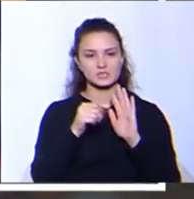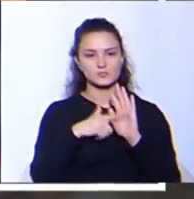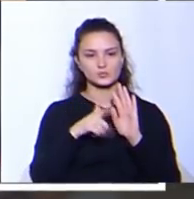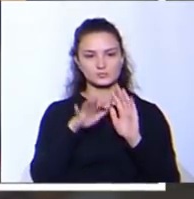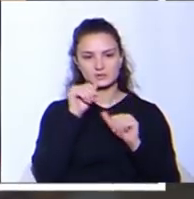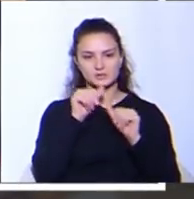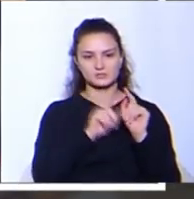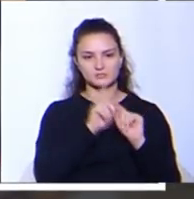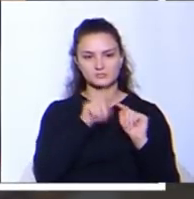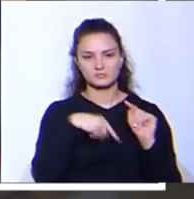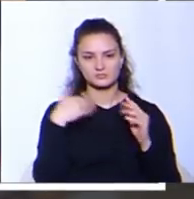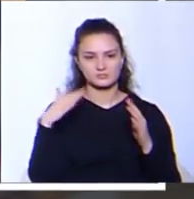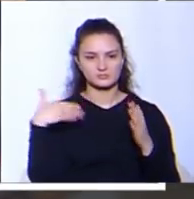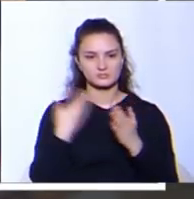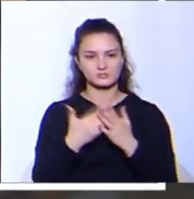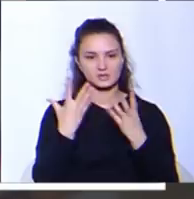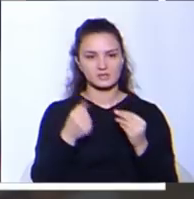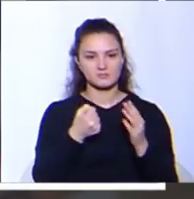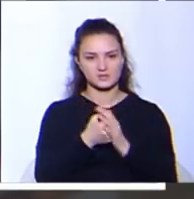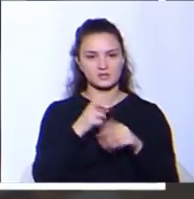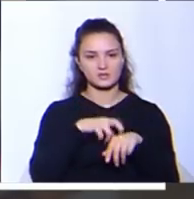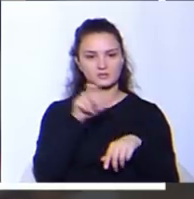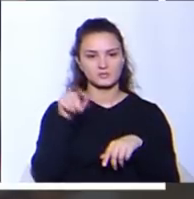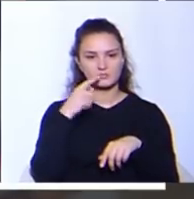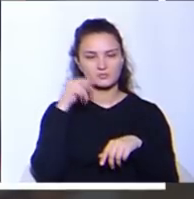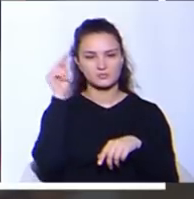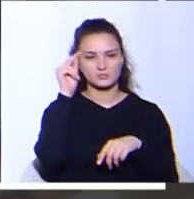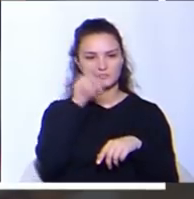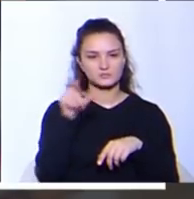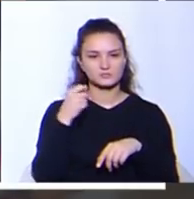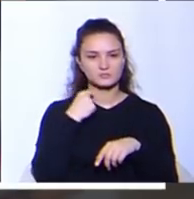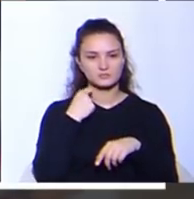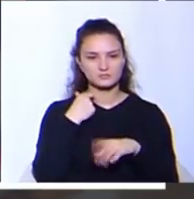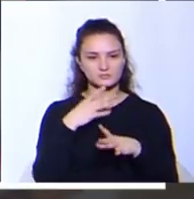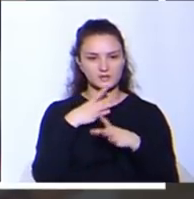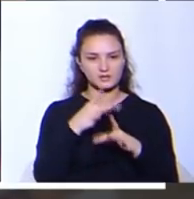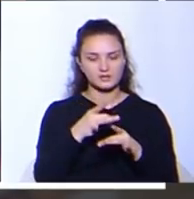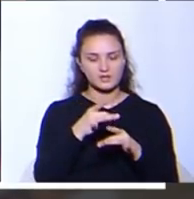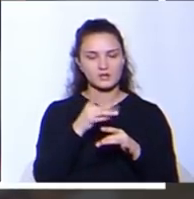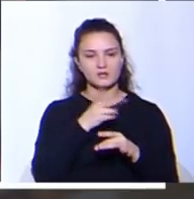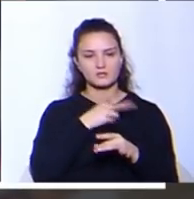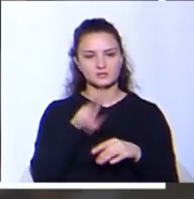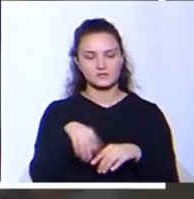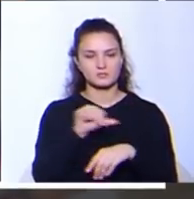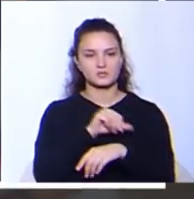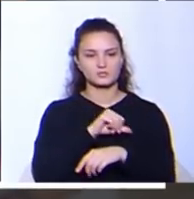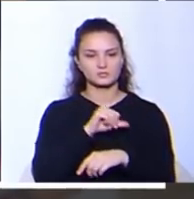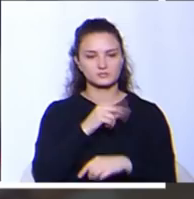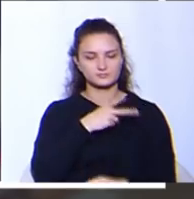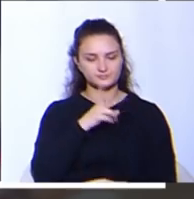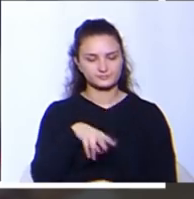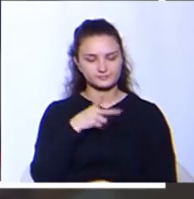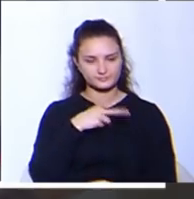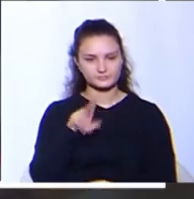1975 წლიდან დღემდე მედიკოსები მუდმივად საუბრობენ მოსწავლეების ალკოჰოლით ან ნარკოტიკით გარდაცვალების ფაქტებზე.